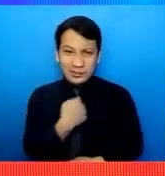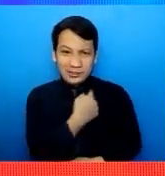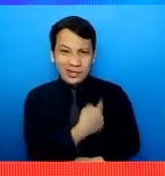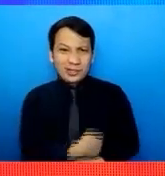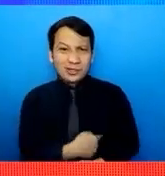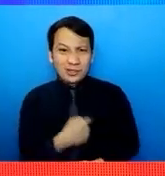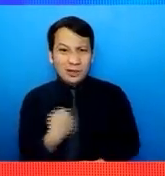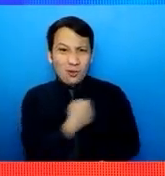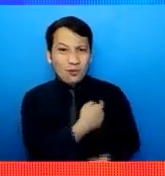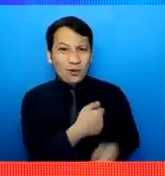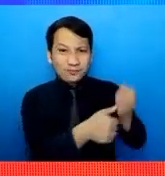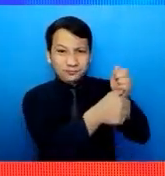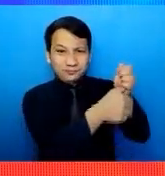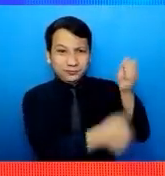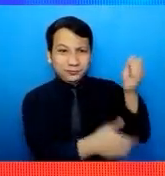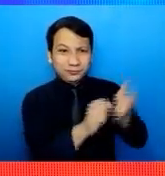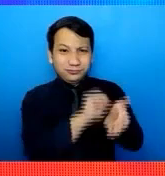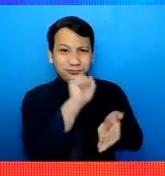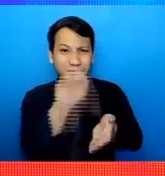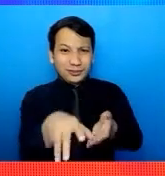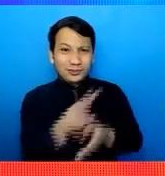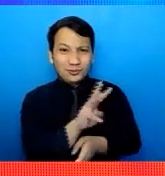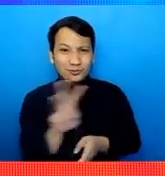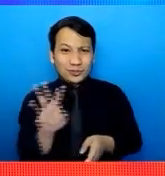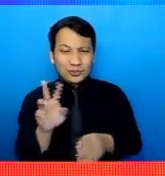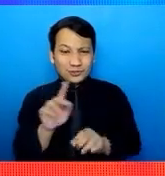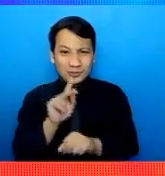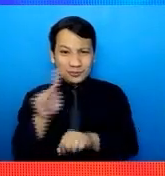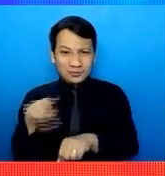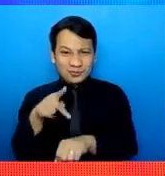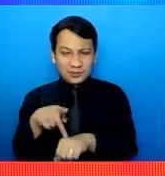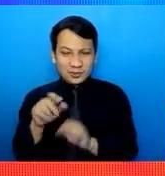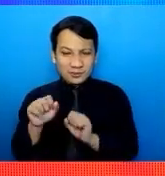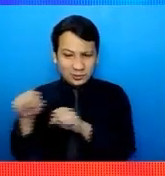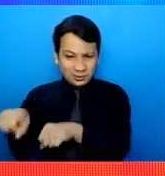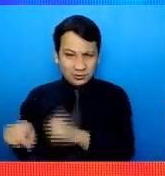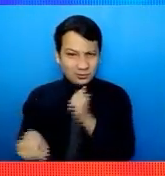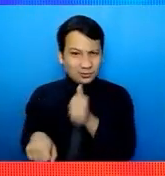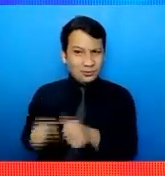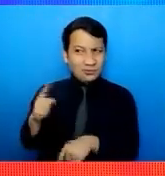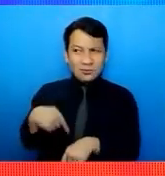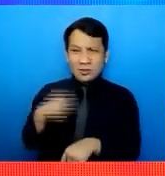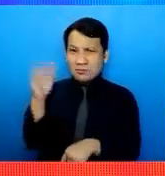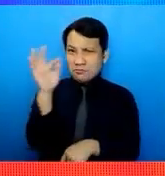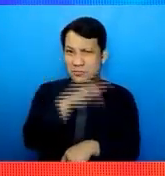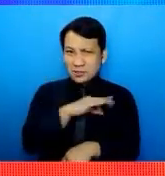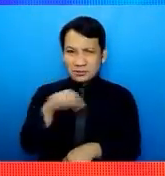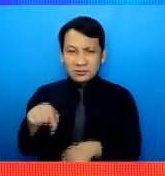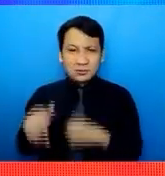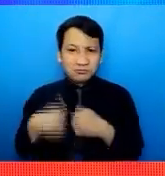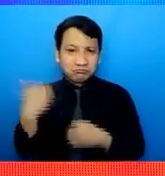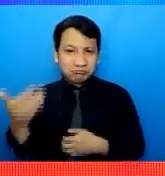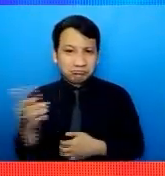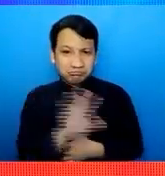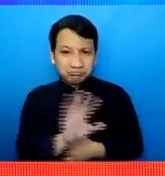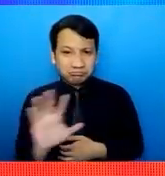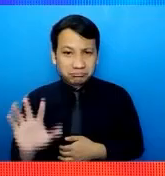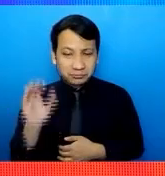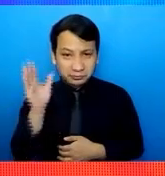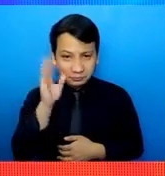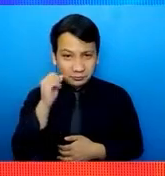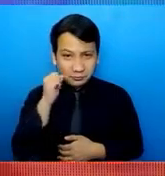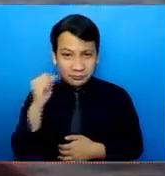tao sa ating teritoryo. Pero depensa ng pamalaan, hindi raw ito totoo. Nasa frontline ng balitang yan si Camille